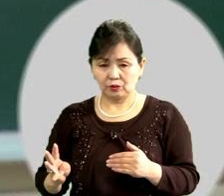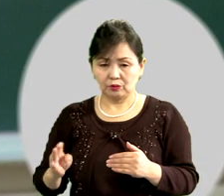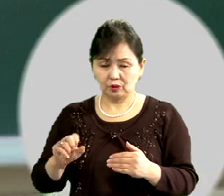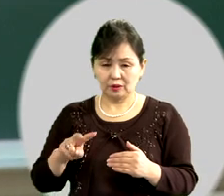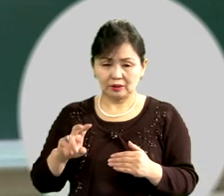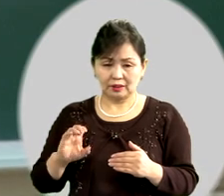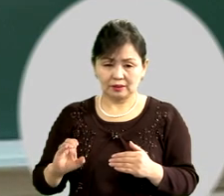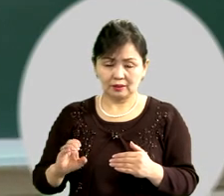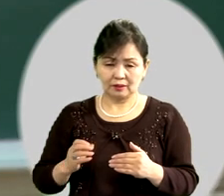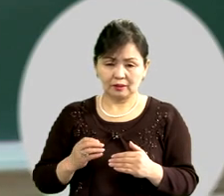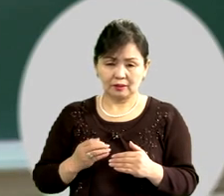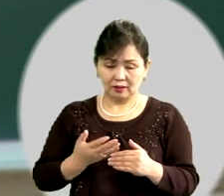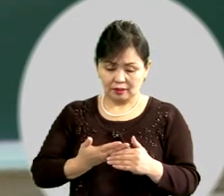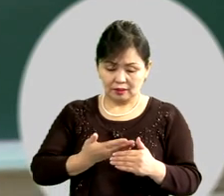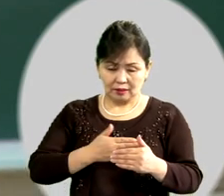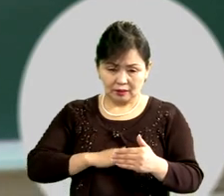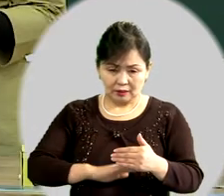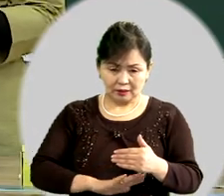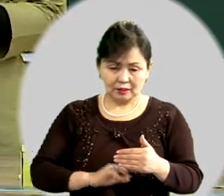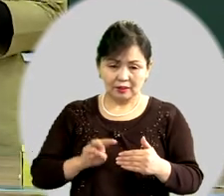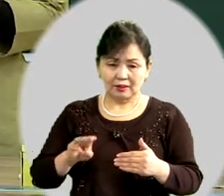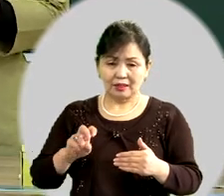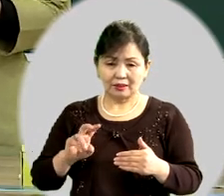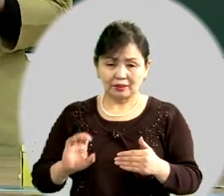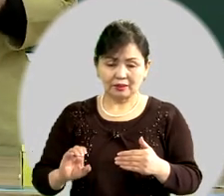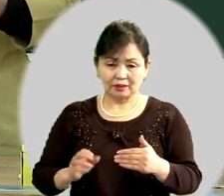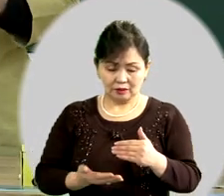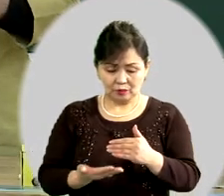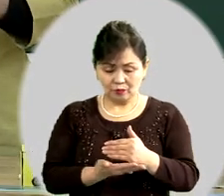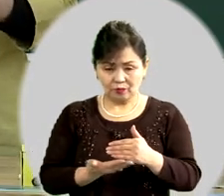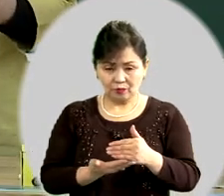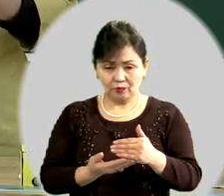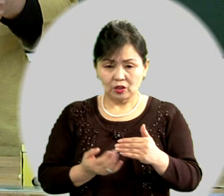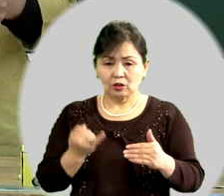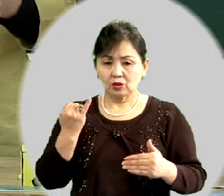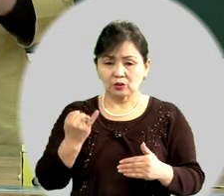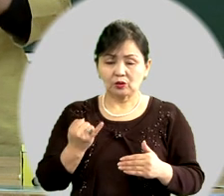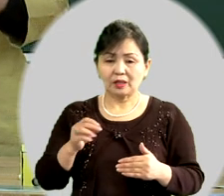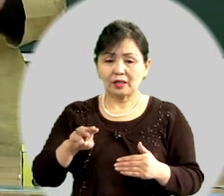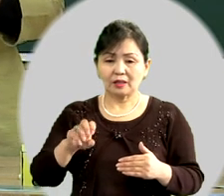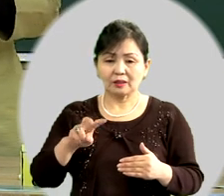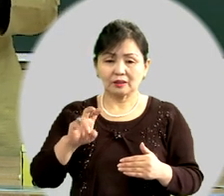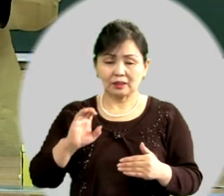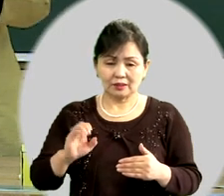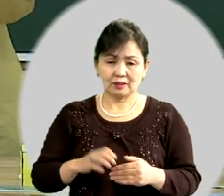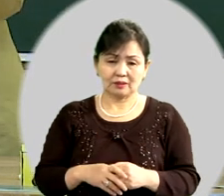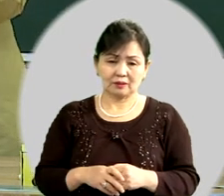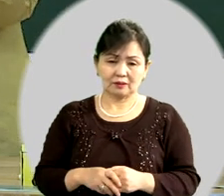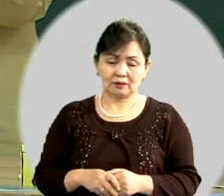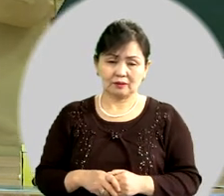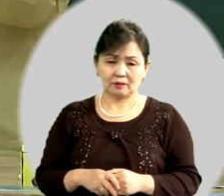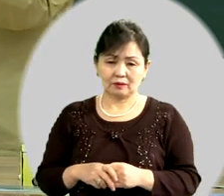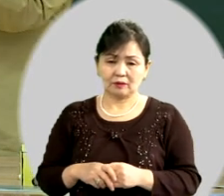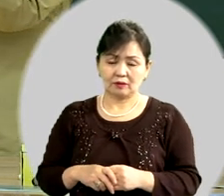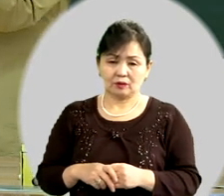4 дахь талс, 5 дахь талс, за, доод тал, 6 дахь талс. За, ингээд